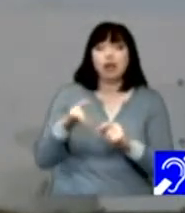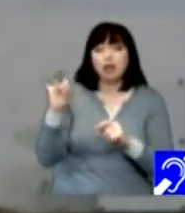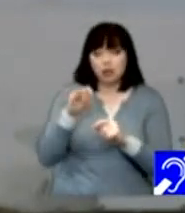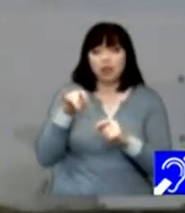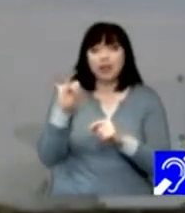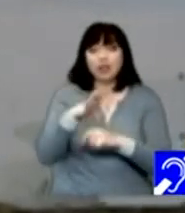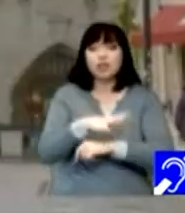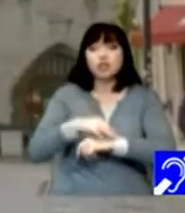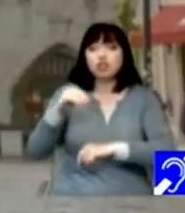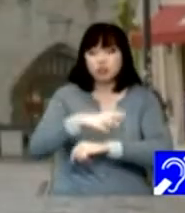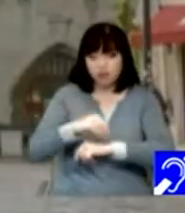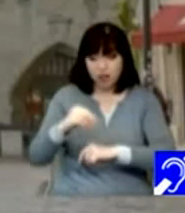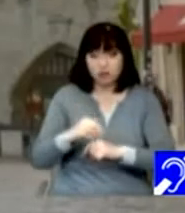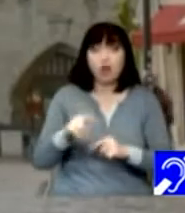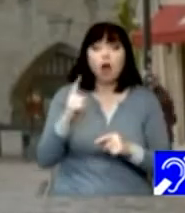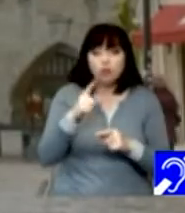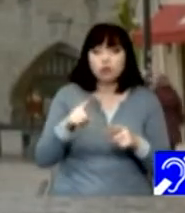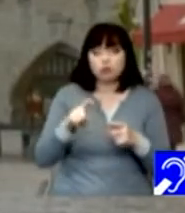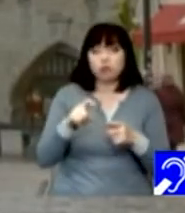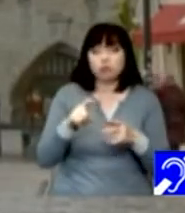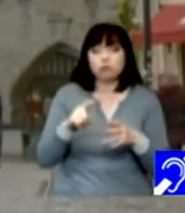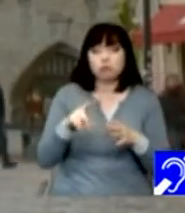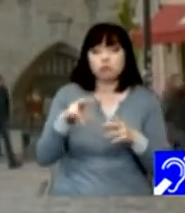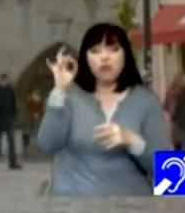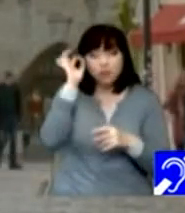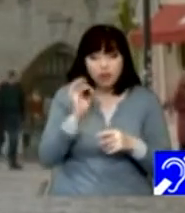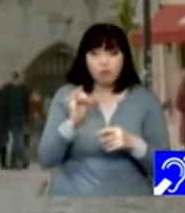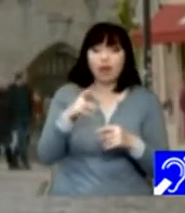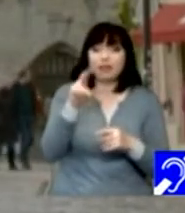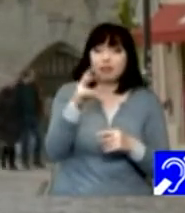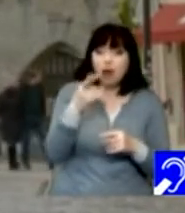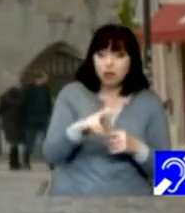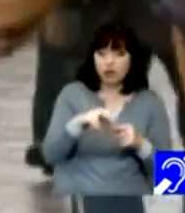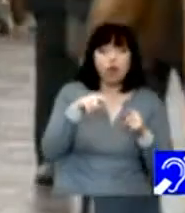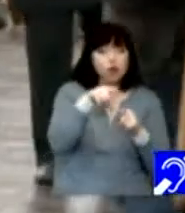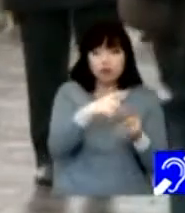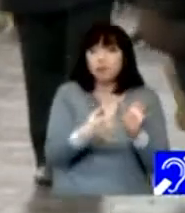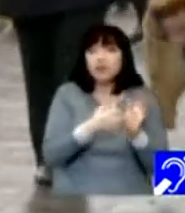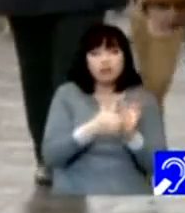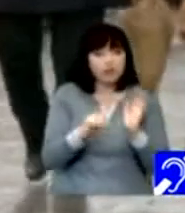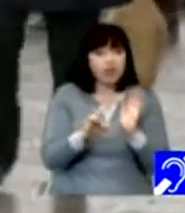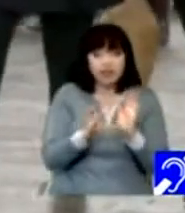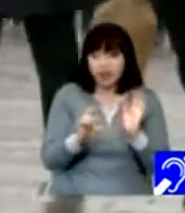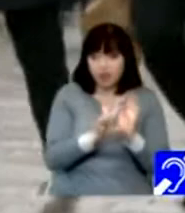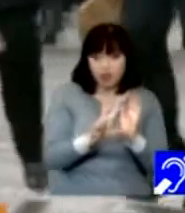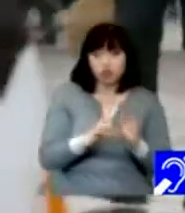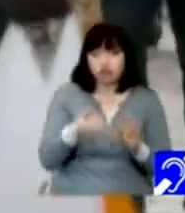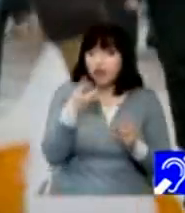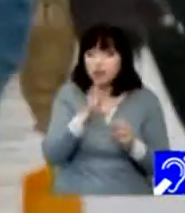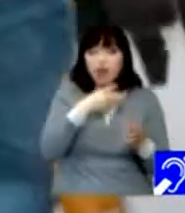din Suedia. Din cauza creșterii cererii în Germania și Danemarca, nu rămâne suficientă energie pentru întreaga